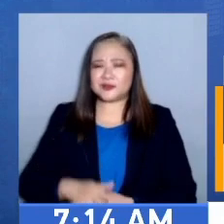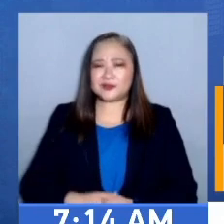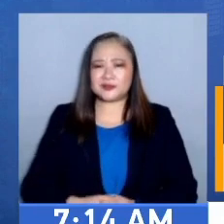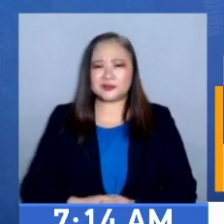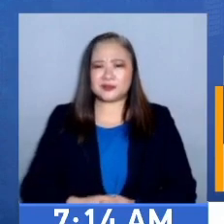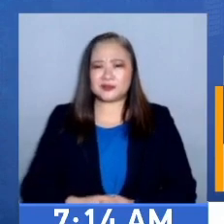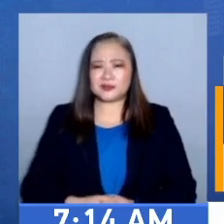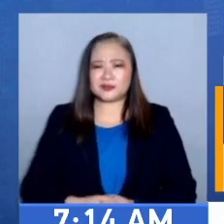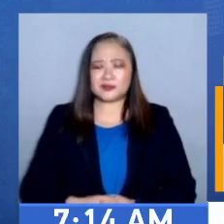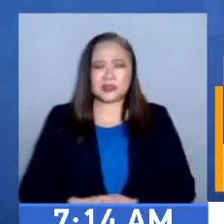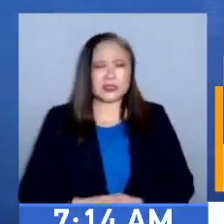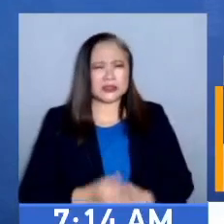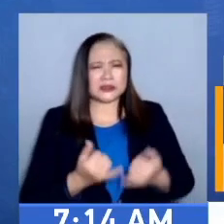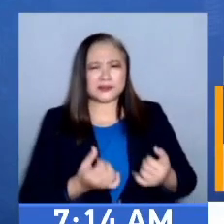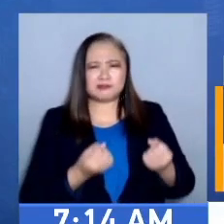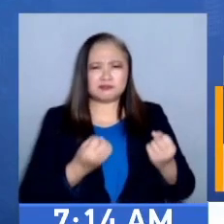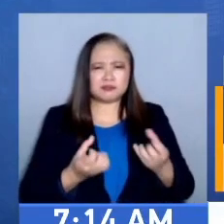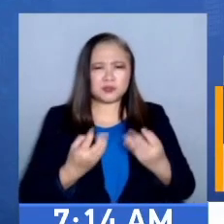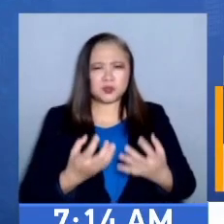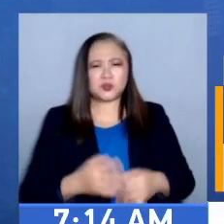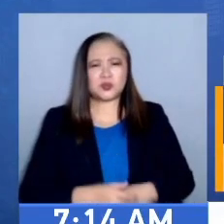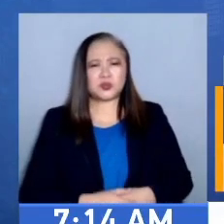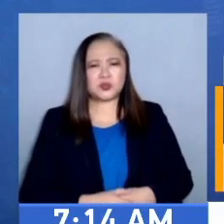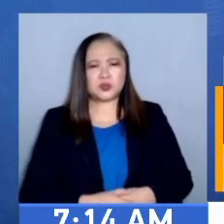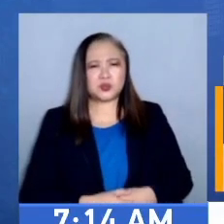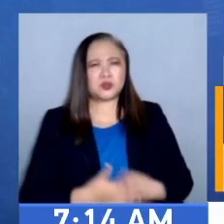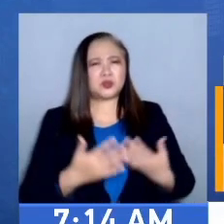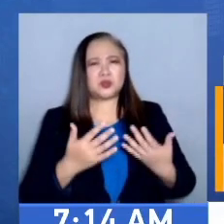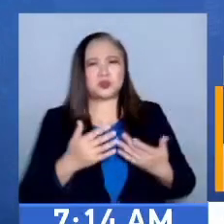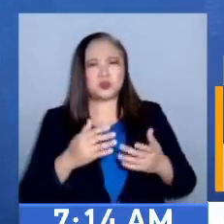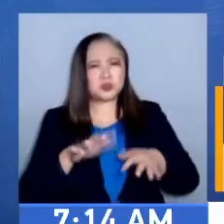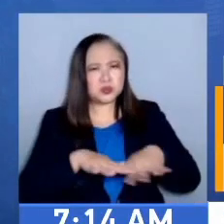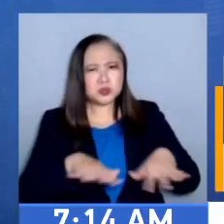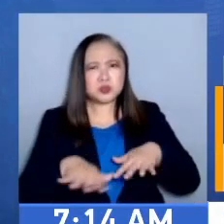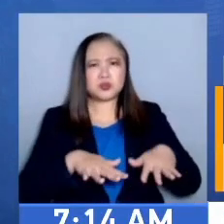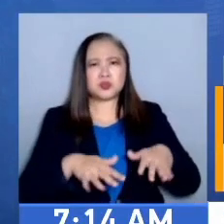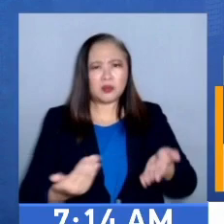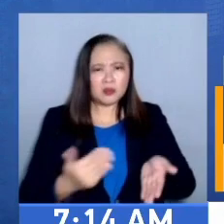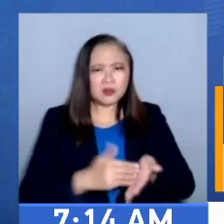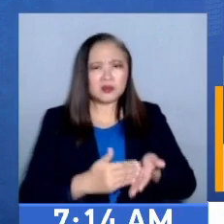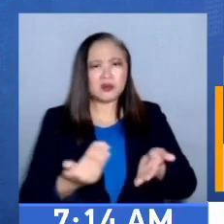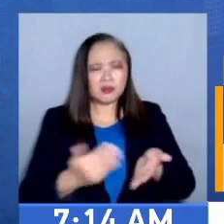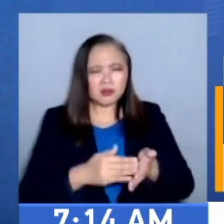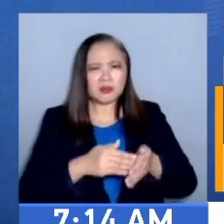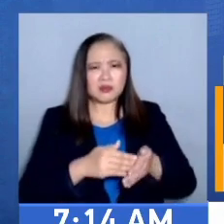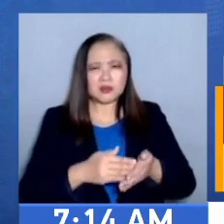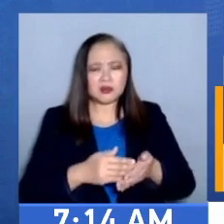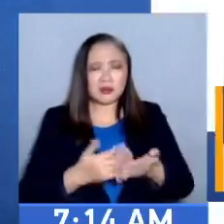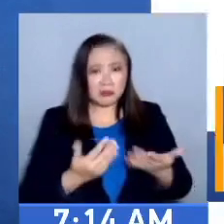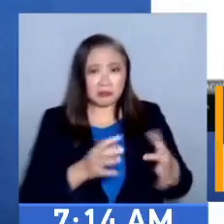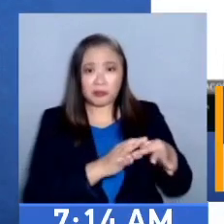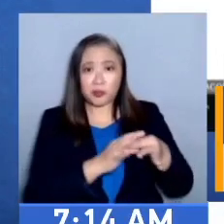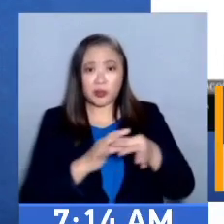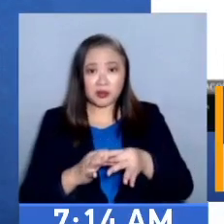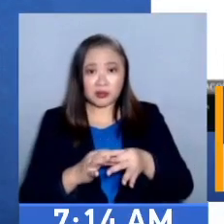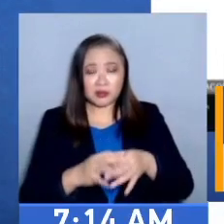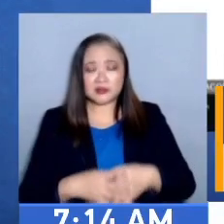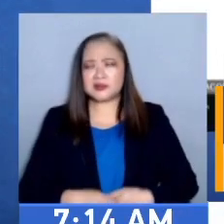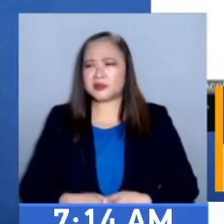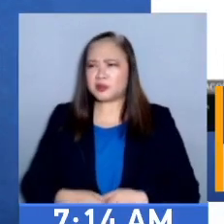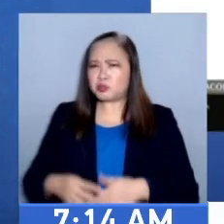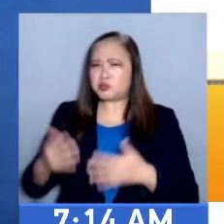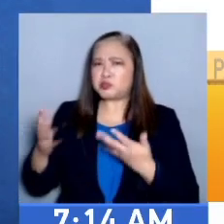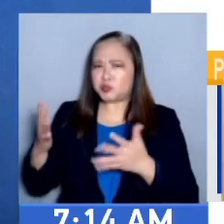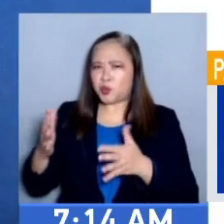mga lindol na naranasan sa bansa sa mga nakalipas na araw magkakaugnay po ba ang mga ito ah pong connection po yung mga lindol natin